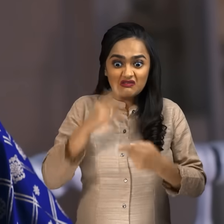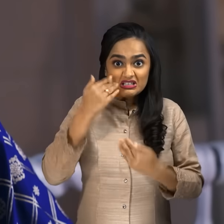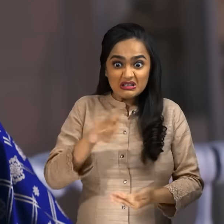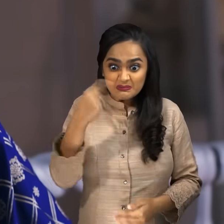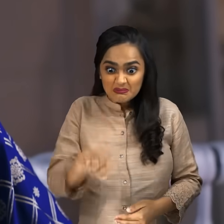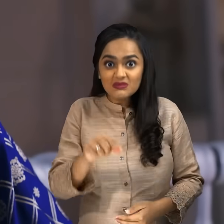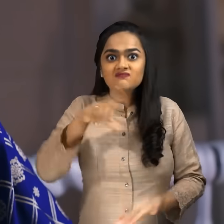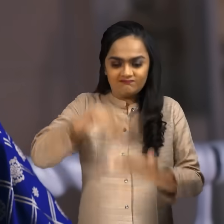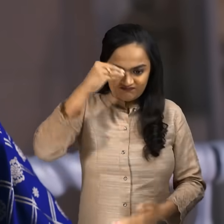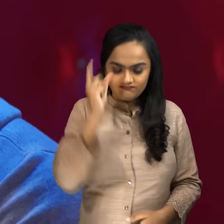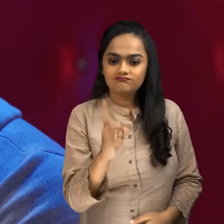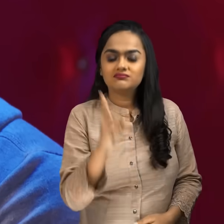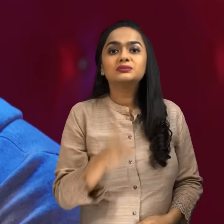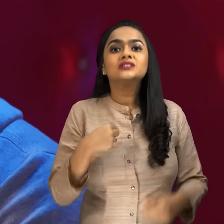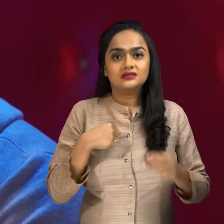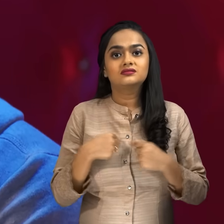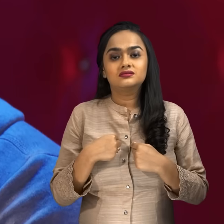को उसकी गलती का एहसास दिलाती है।